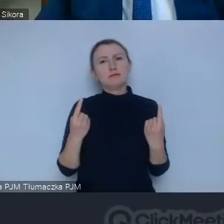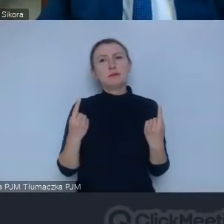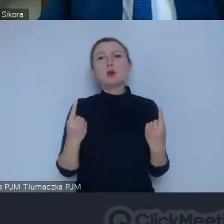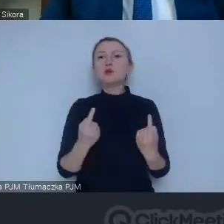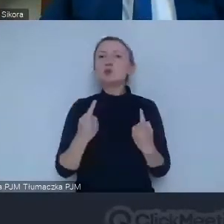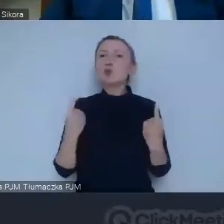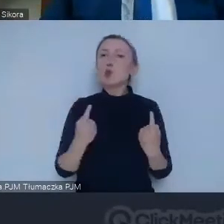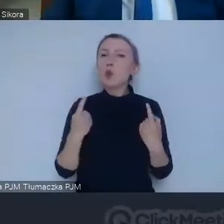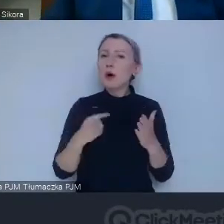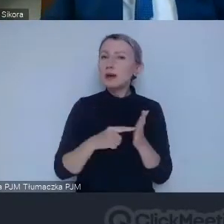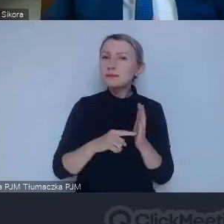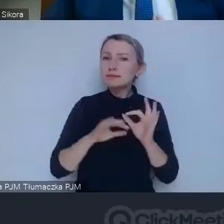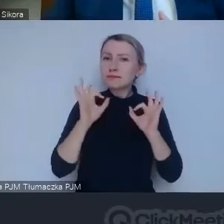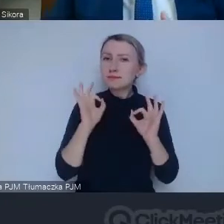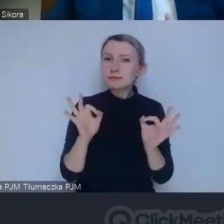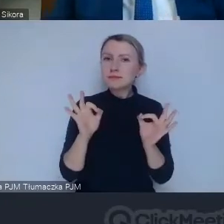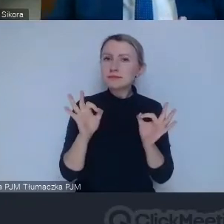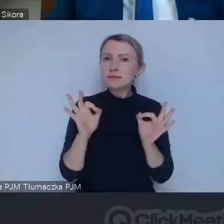tyle dobrze